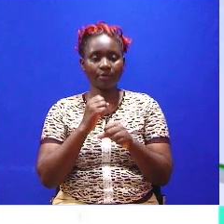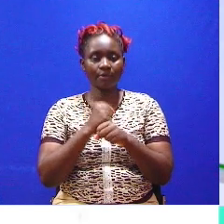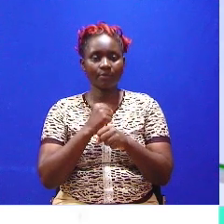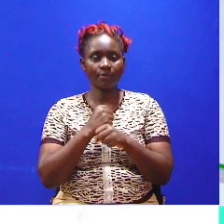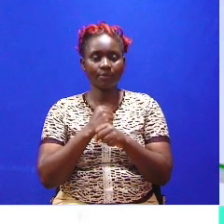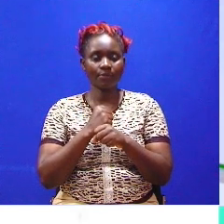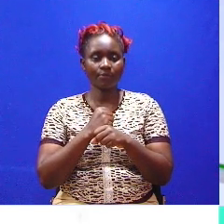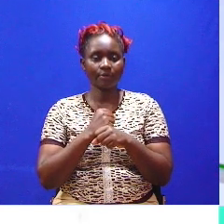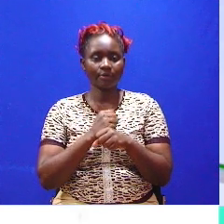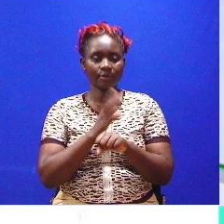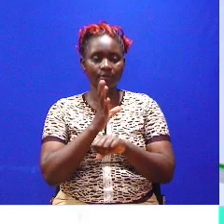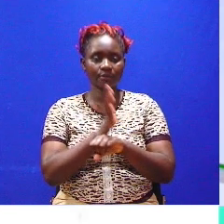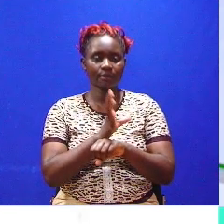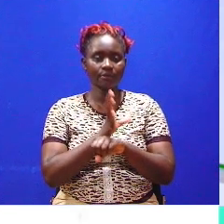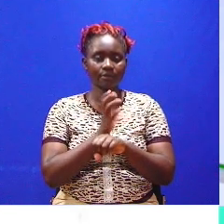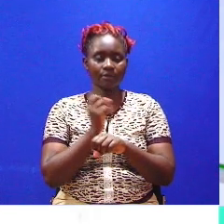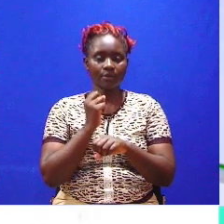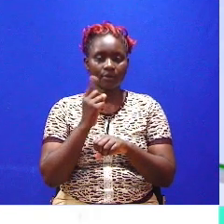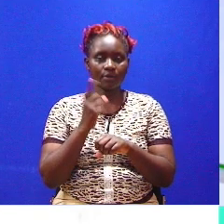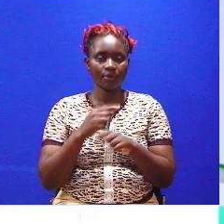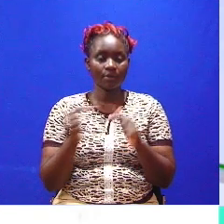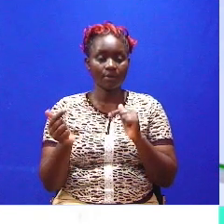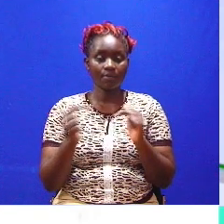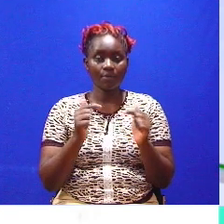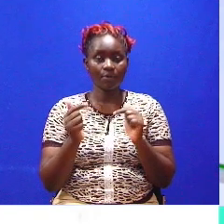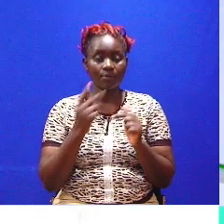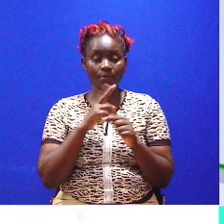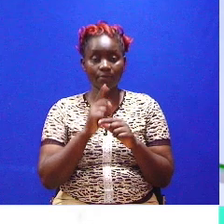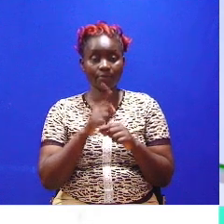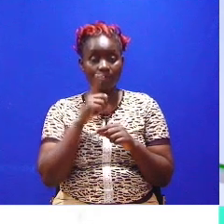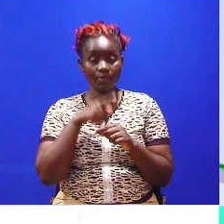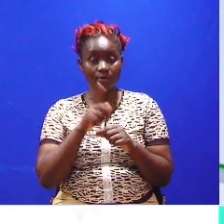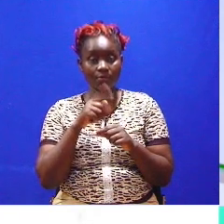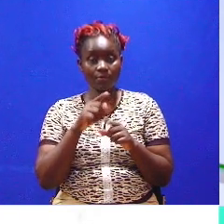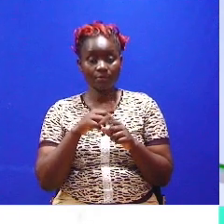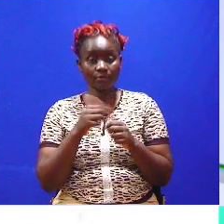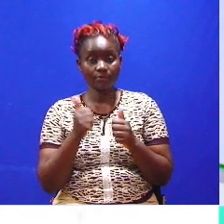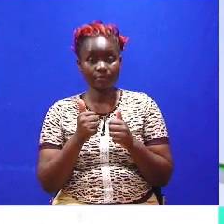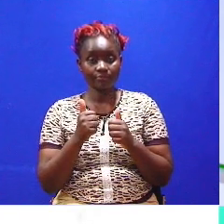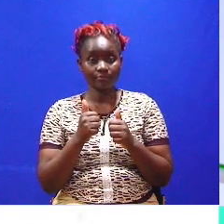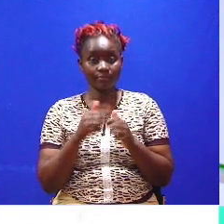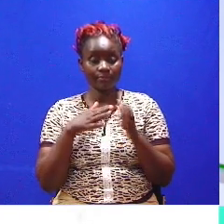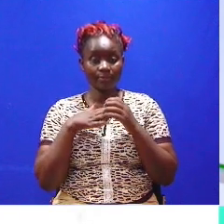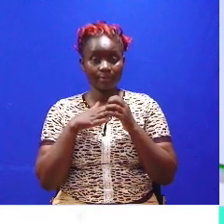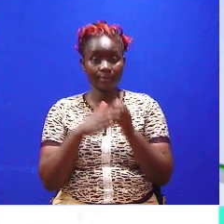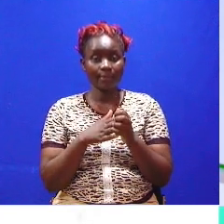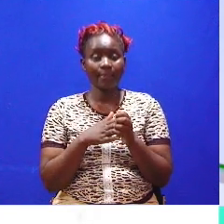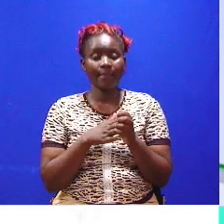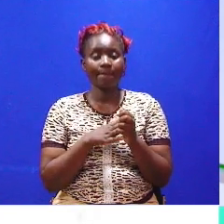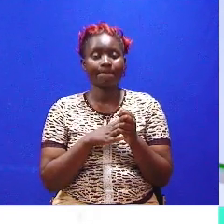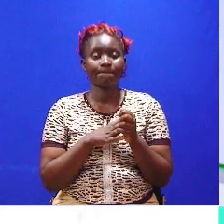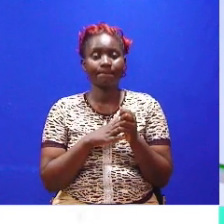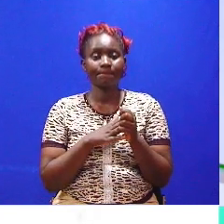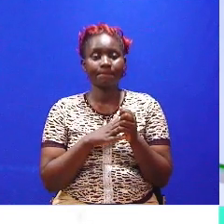aya masensemyo ni gobono chigura buru echo chabere chiko gikeriwa ase omorai we ekiyama